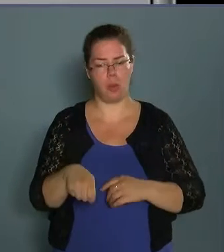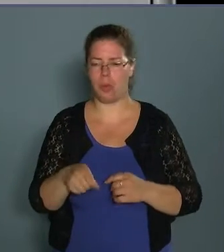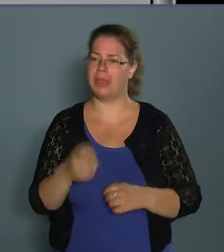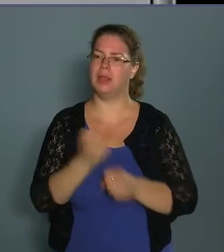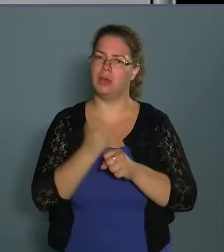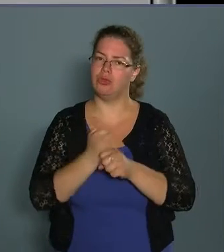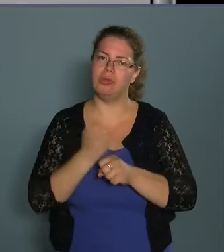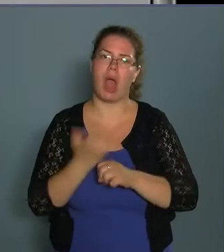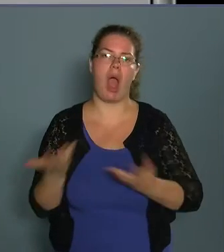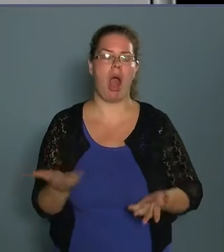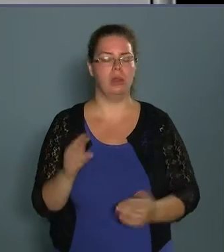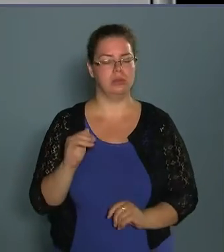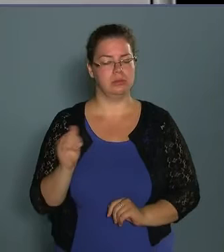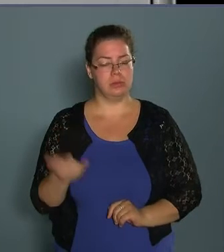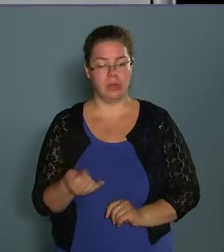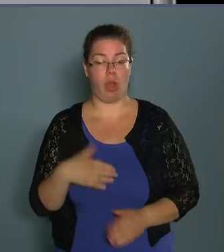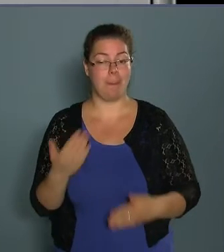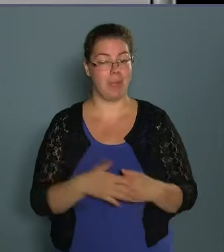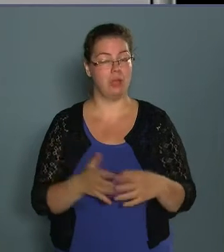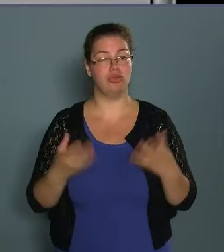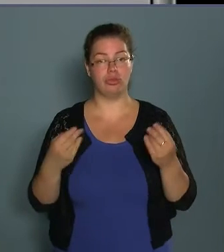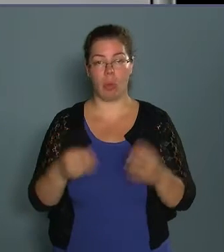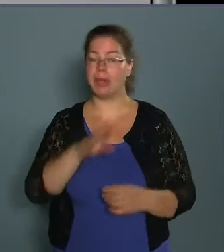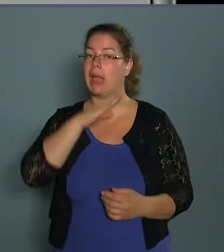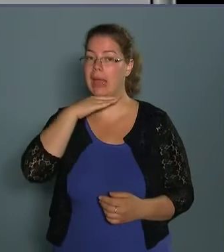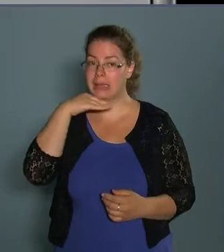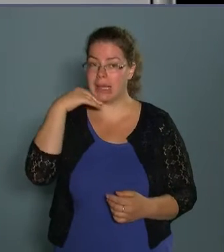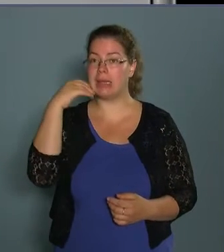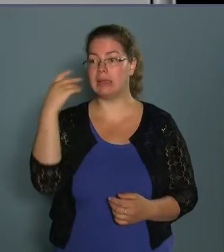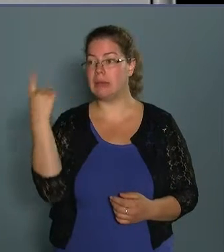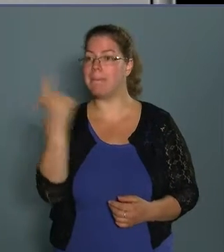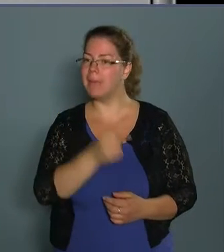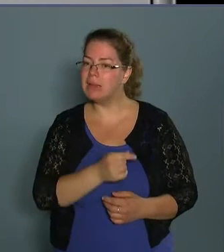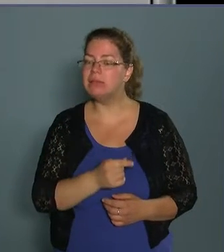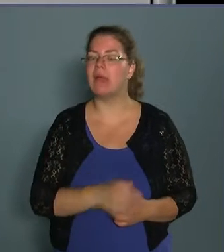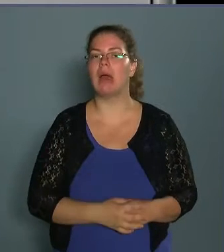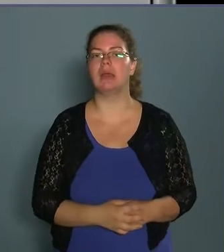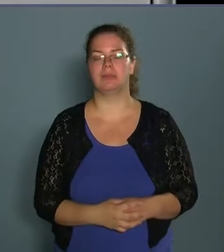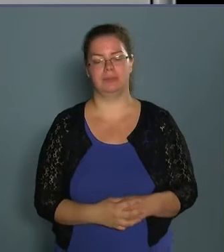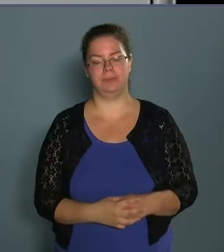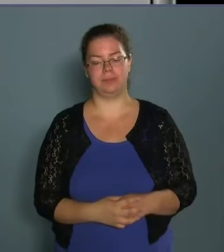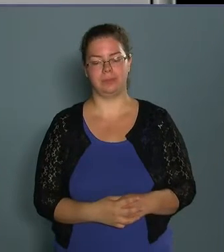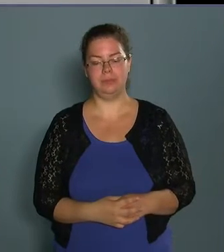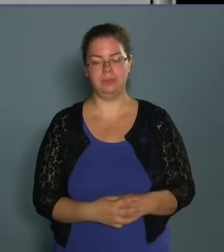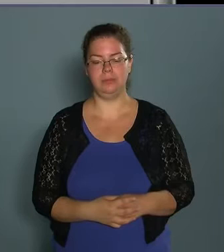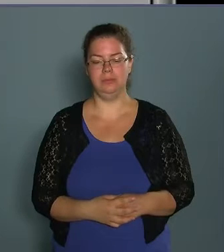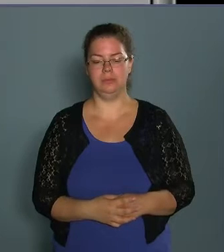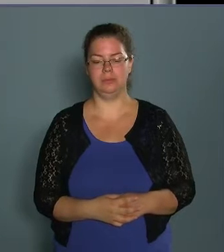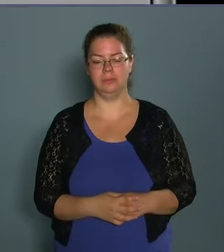végeztek, és ugye amellett, hogy nagyon sokan elégedetten távoztak onnan,